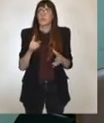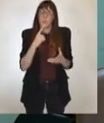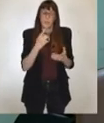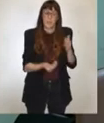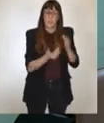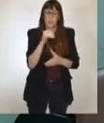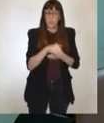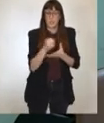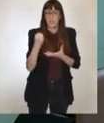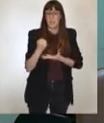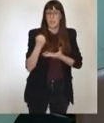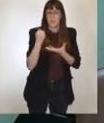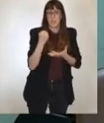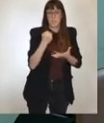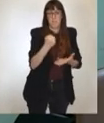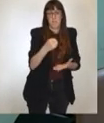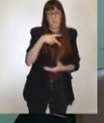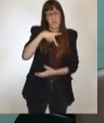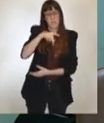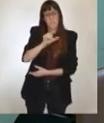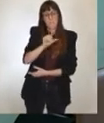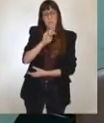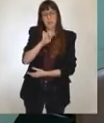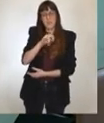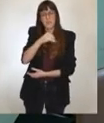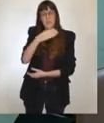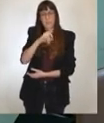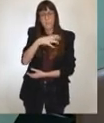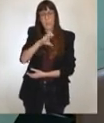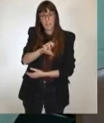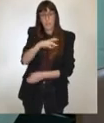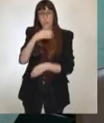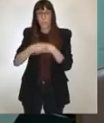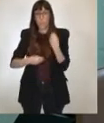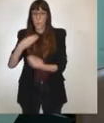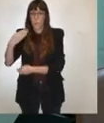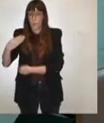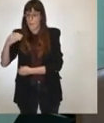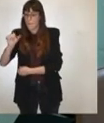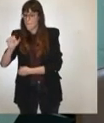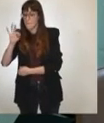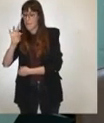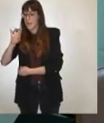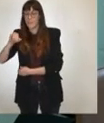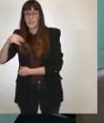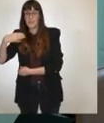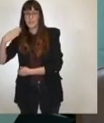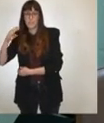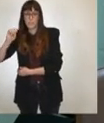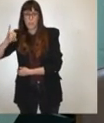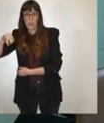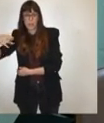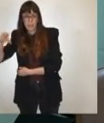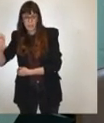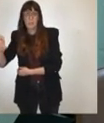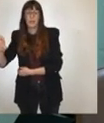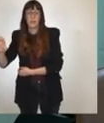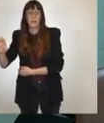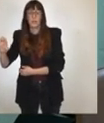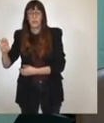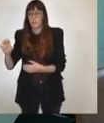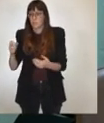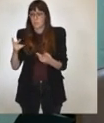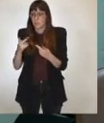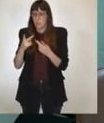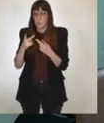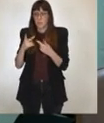à Bordeaux en 2021, c'est parmi les premières en France à faire ça. Enfin, on est une des